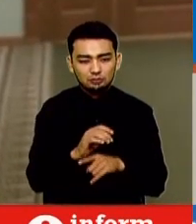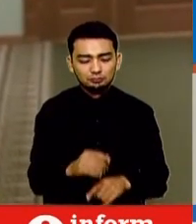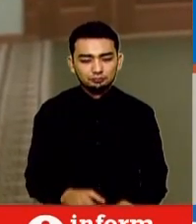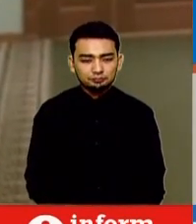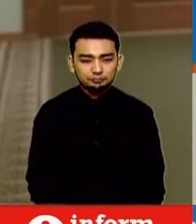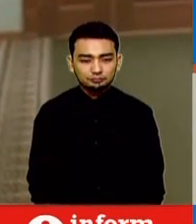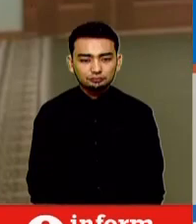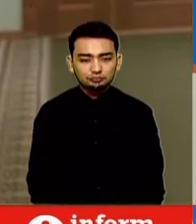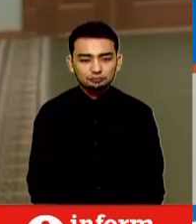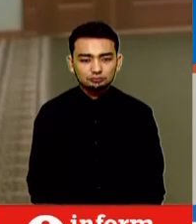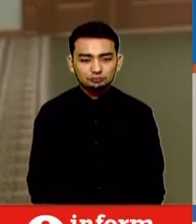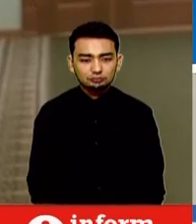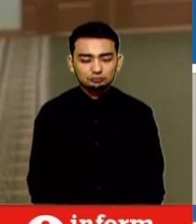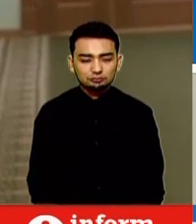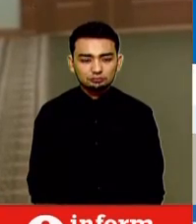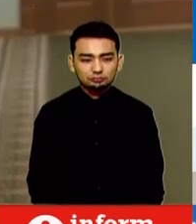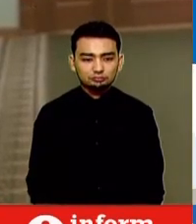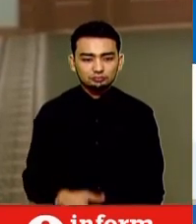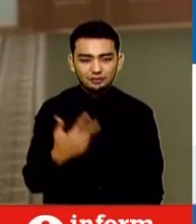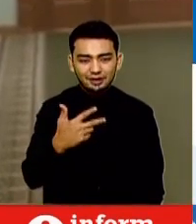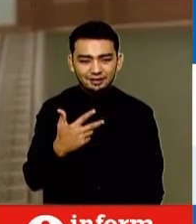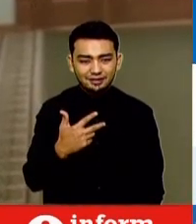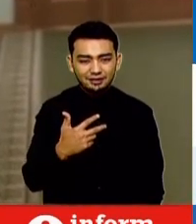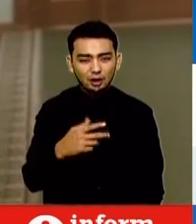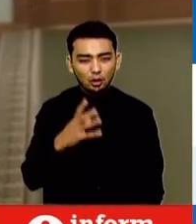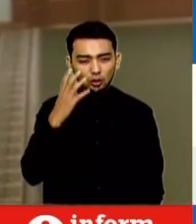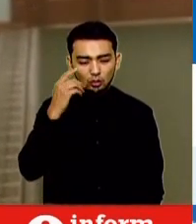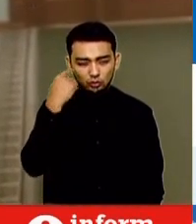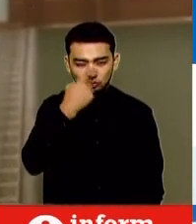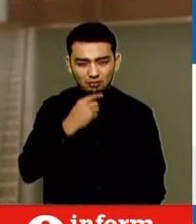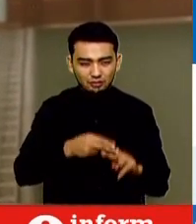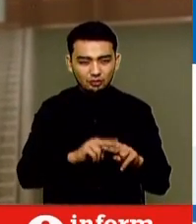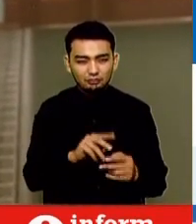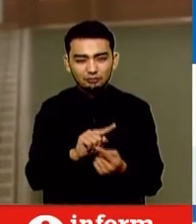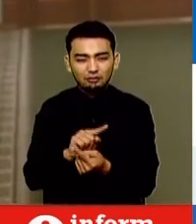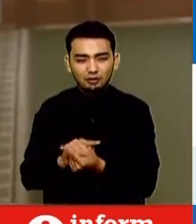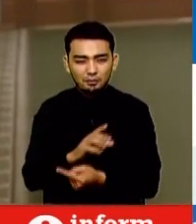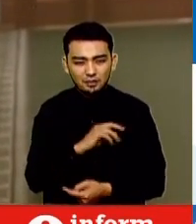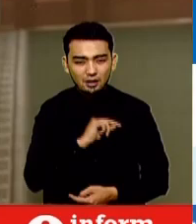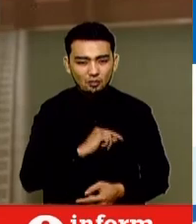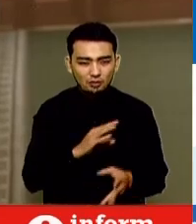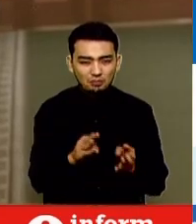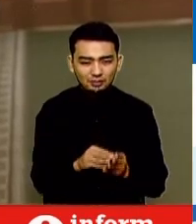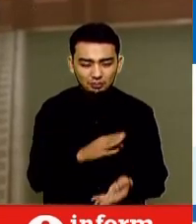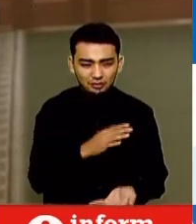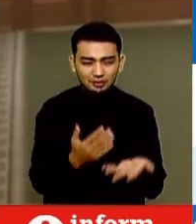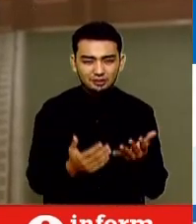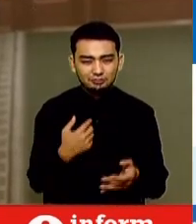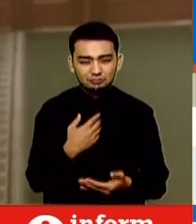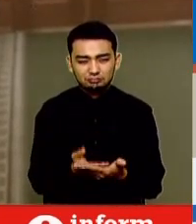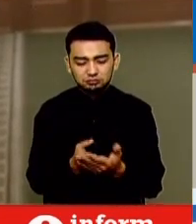выявлен 30 контактных лиц, с которыми проведена разъяснительная работа о мерах профилактики